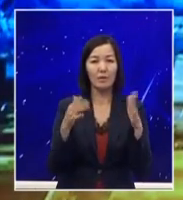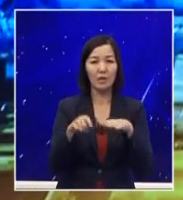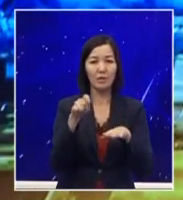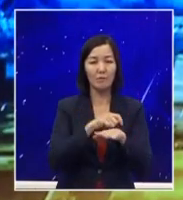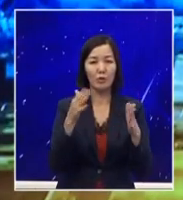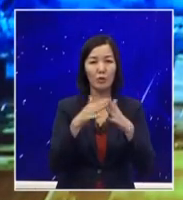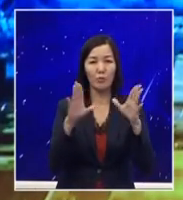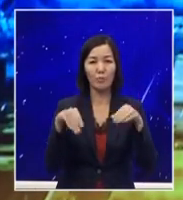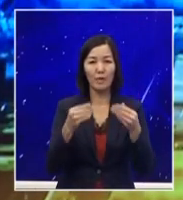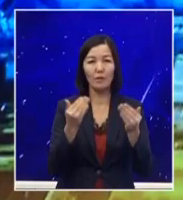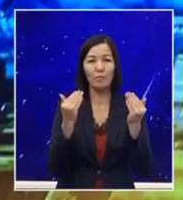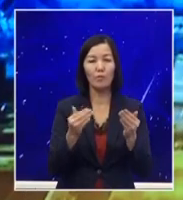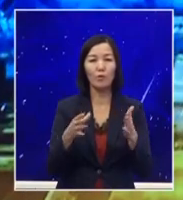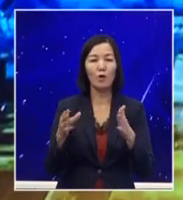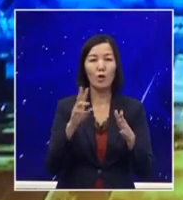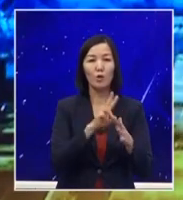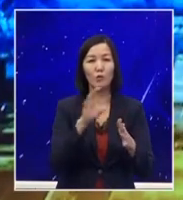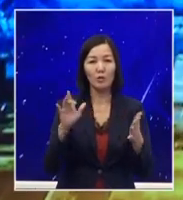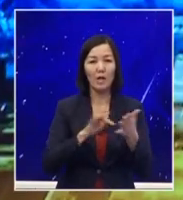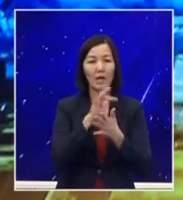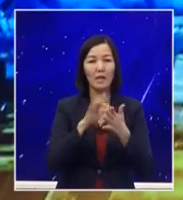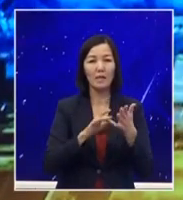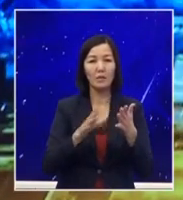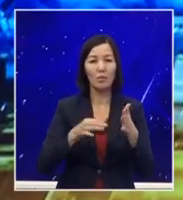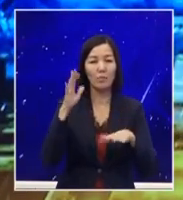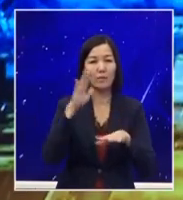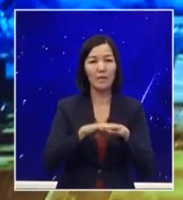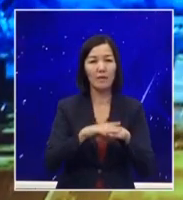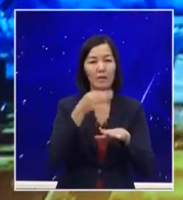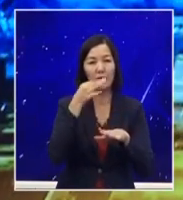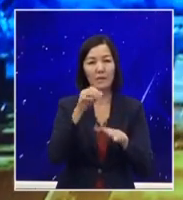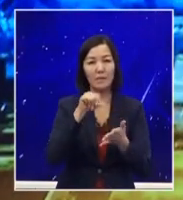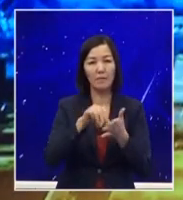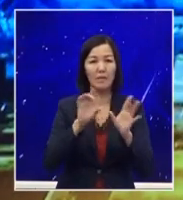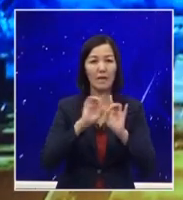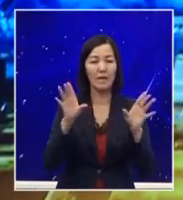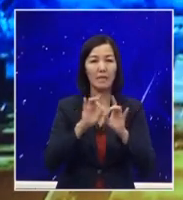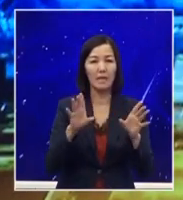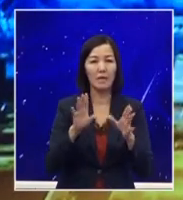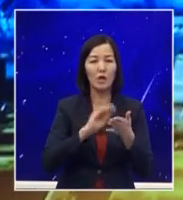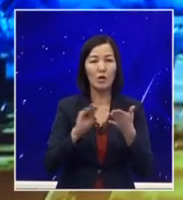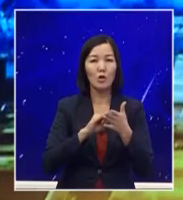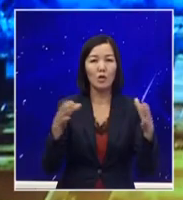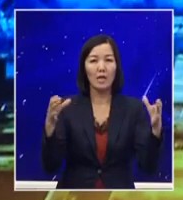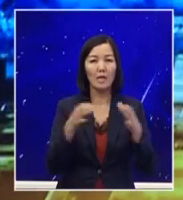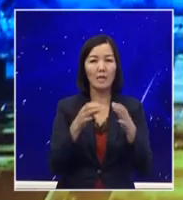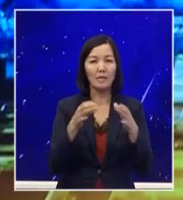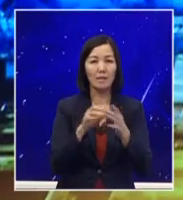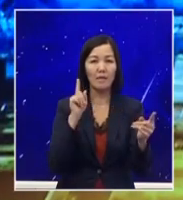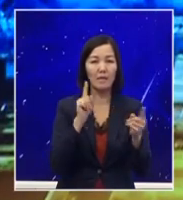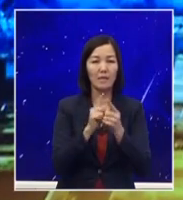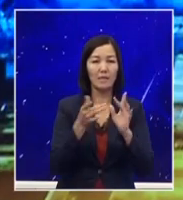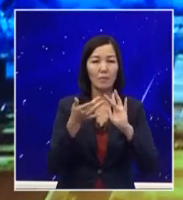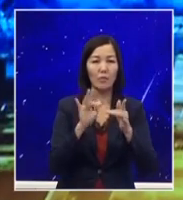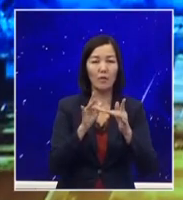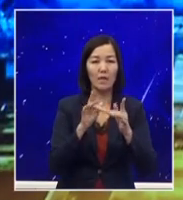беріледі. Бұл туралы бүгін Елордада өткен облыс әкімінің есебінде айтылды. Амандық Баталов орталық коммуникация қызмет алаңында бақ өкілдерімен